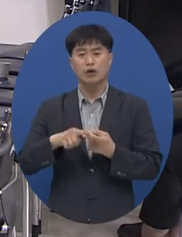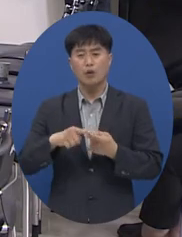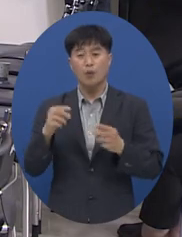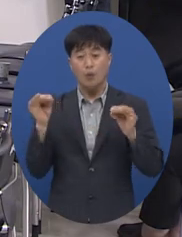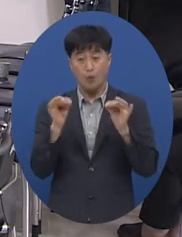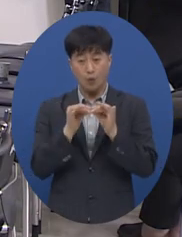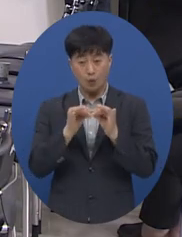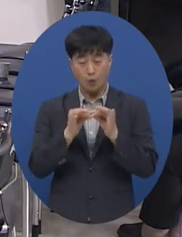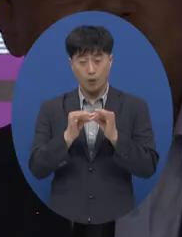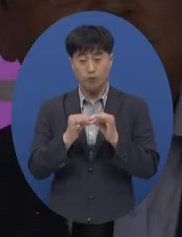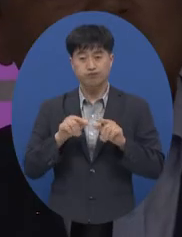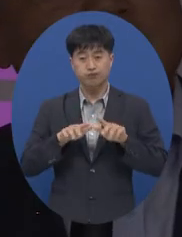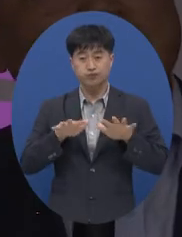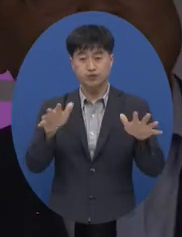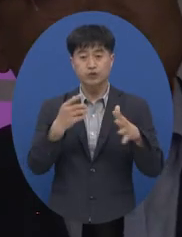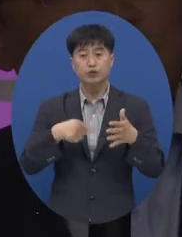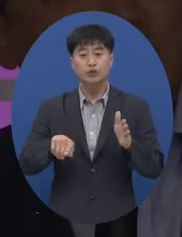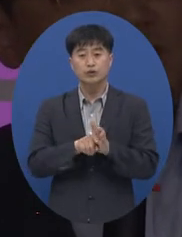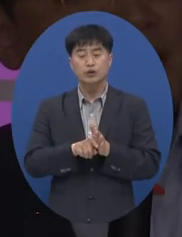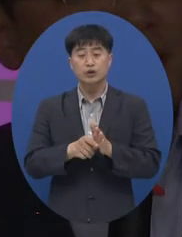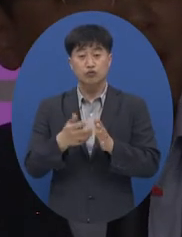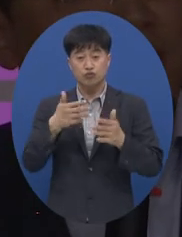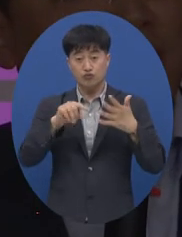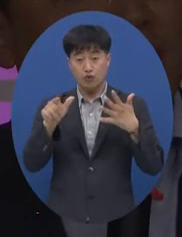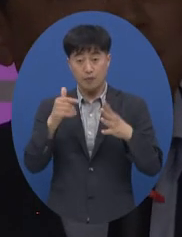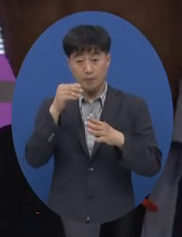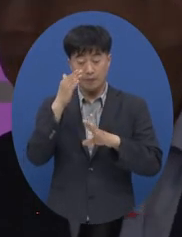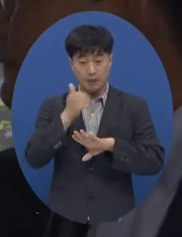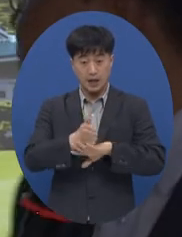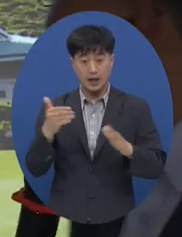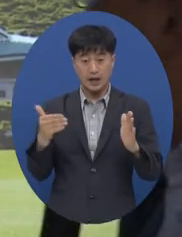오는 9월 말까지 도내 시군들을 찾아다니며